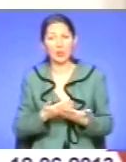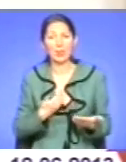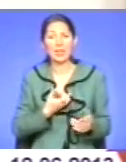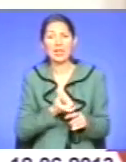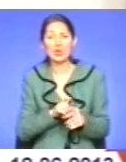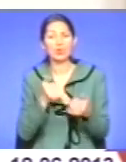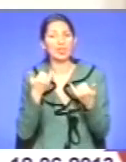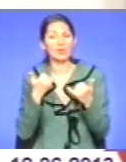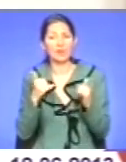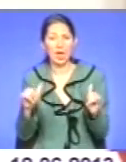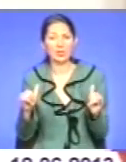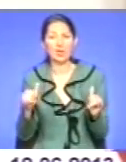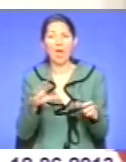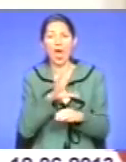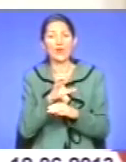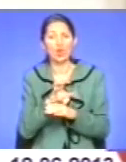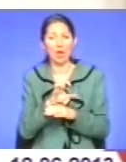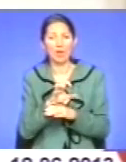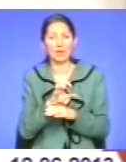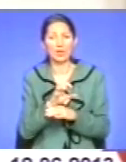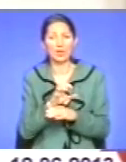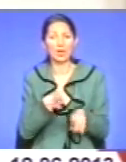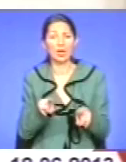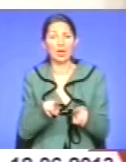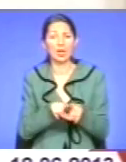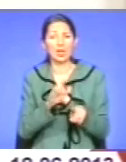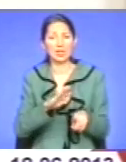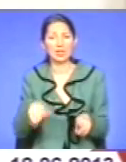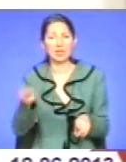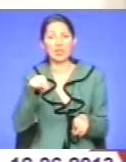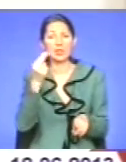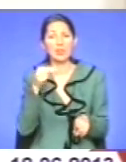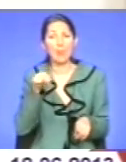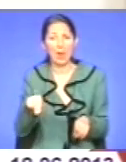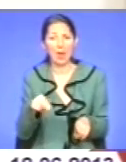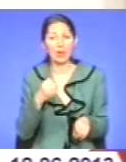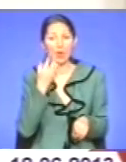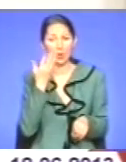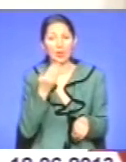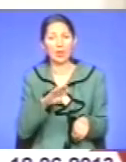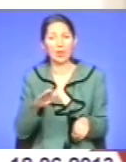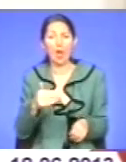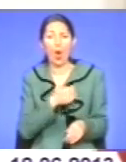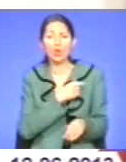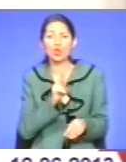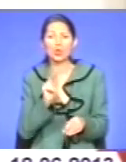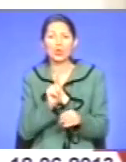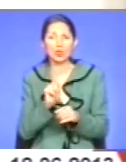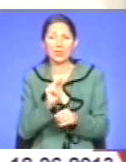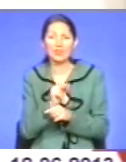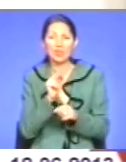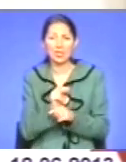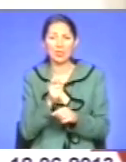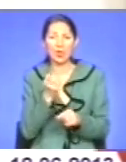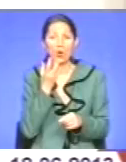вразили фотографії там, де діти з ДЦП. І коли вони прагнуть чогось навчитися, і коли їм